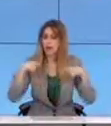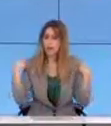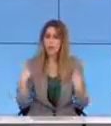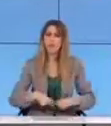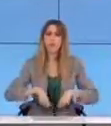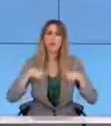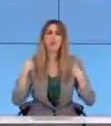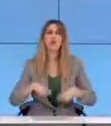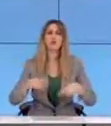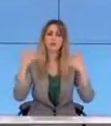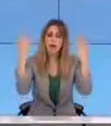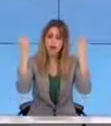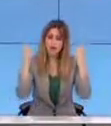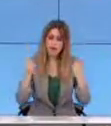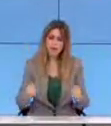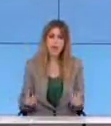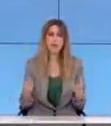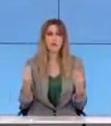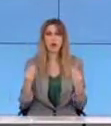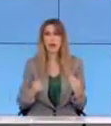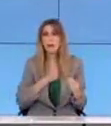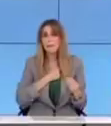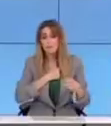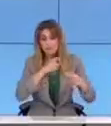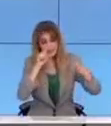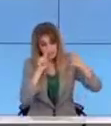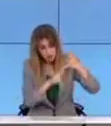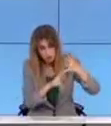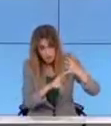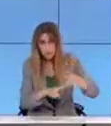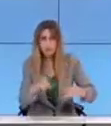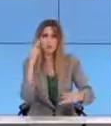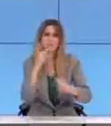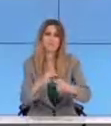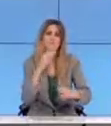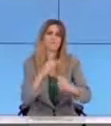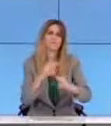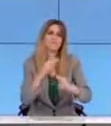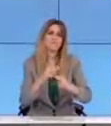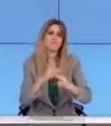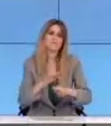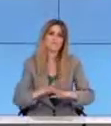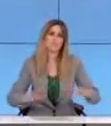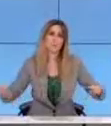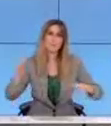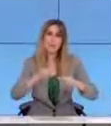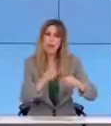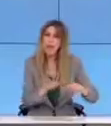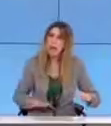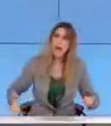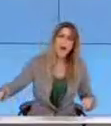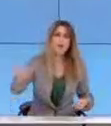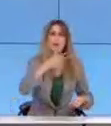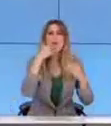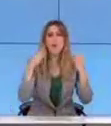πιστεύω ότι αυτό είναι το βασικότερο συγκριτικό μας πλεονέκτημα. Ο λόγος αυτός είναι εν τέλει που εκατομμύρια